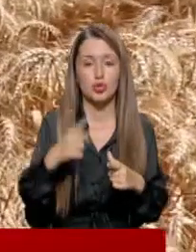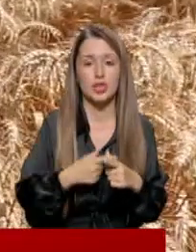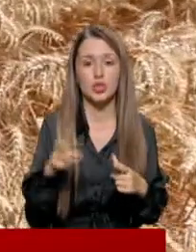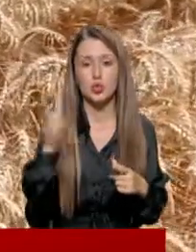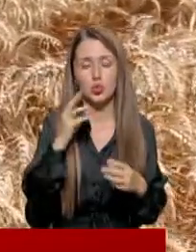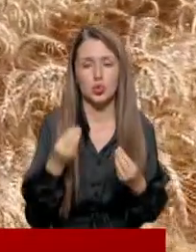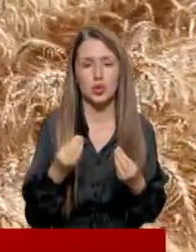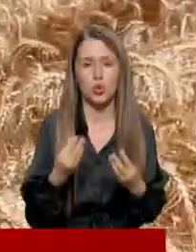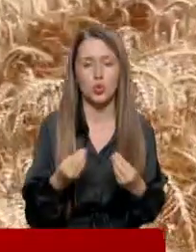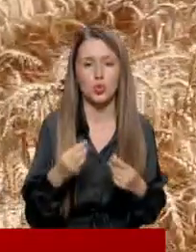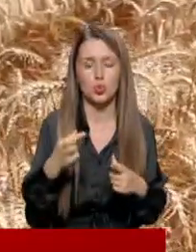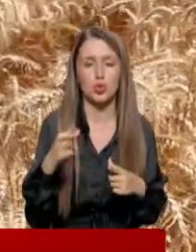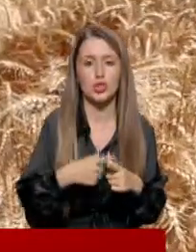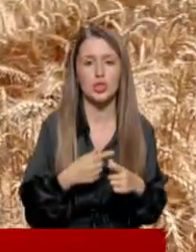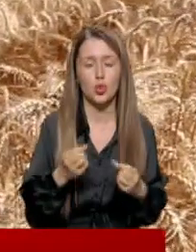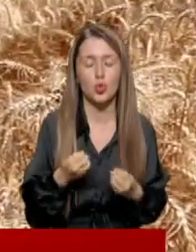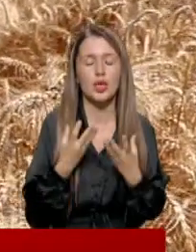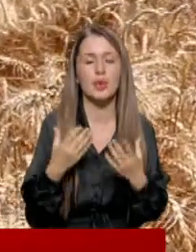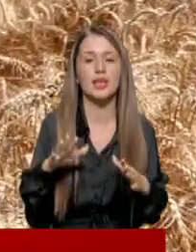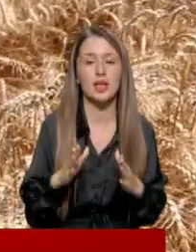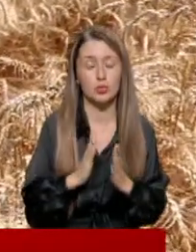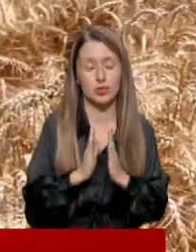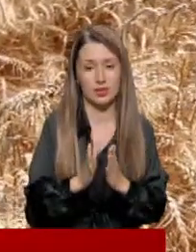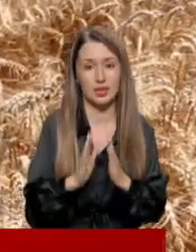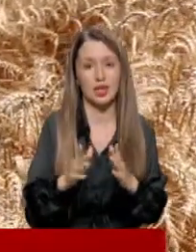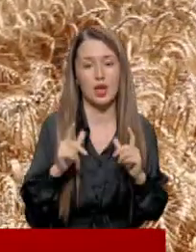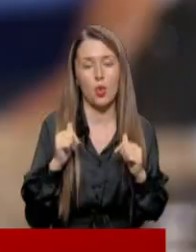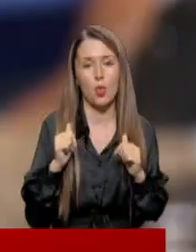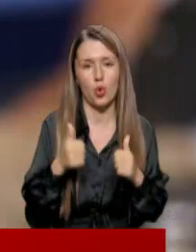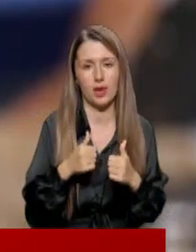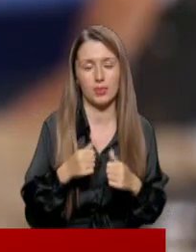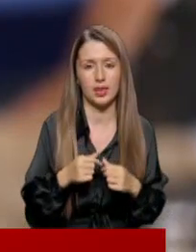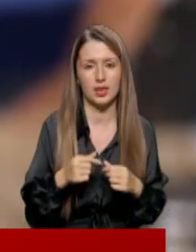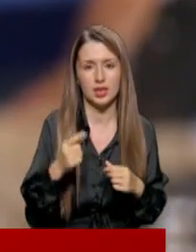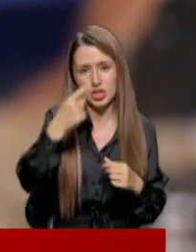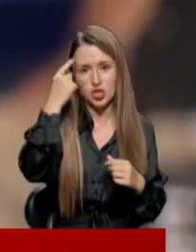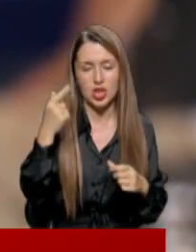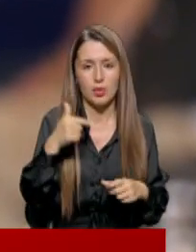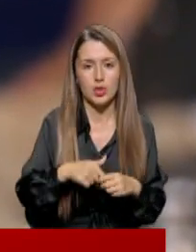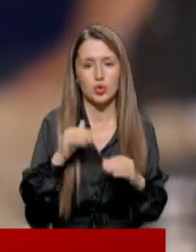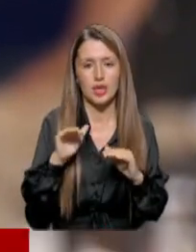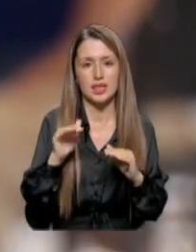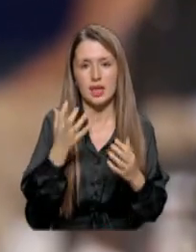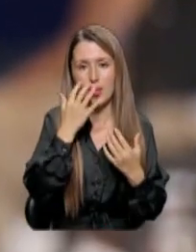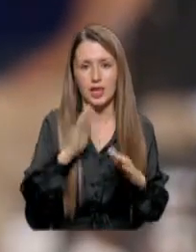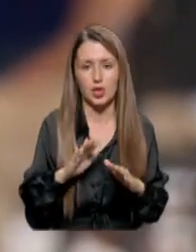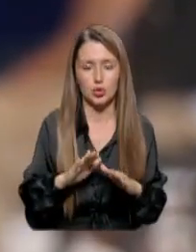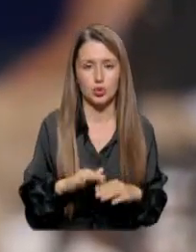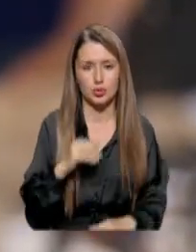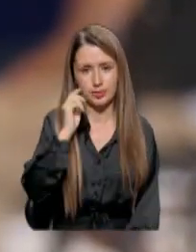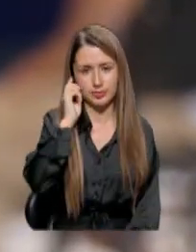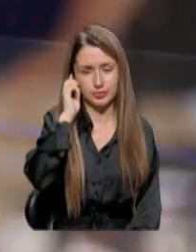olsun. Yani proje üretmek değil, projenin sürdürülebilirliğini sağlamak önemli. İnşallah mazot desteği de bekliyoruz.